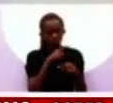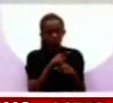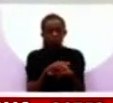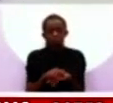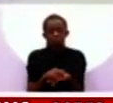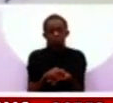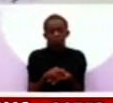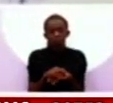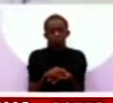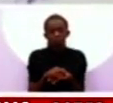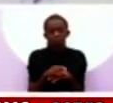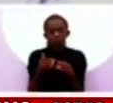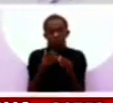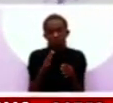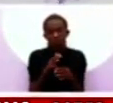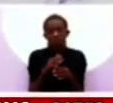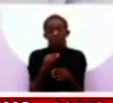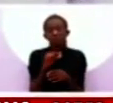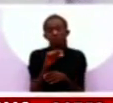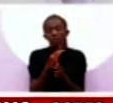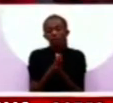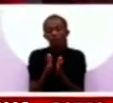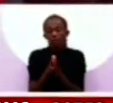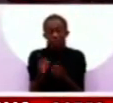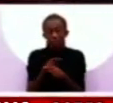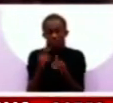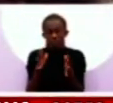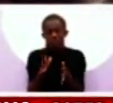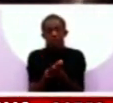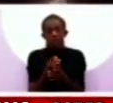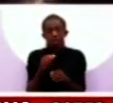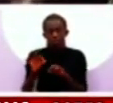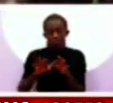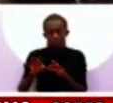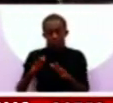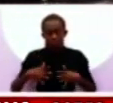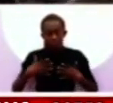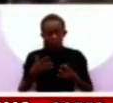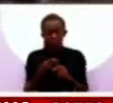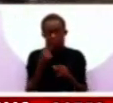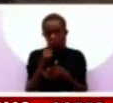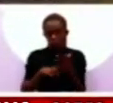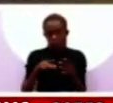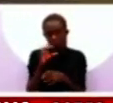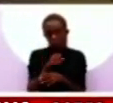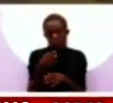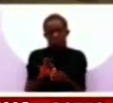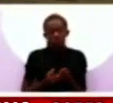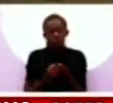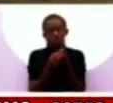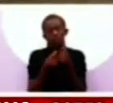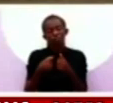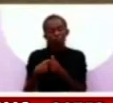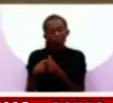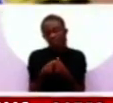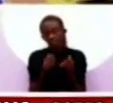genesis atfa juma pamoja na mku christopher oo wame kufur jap waja swala la ukf wa fadhili kuwa